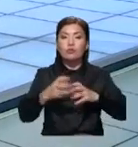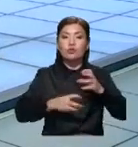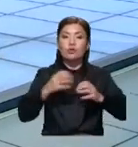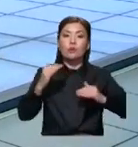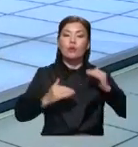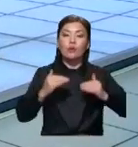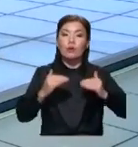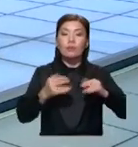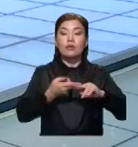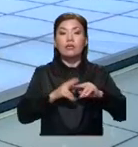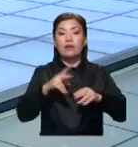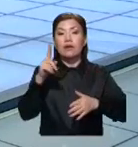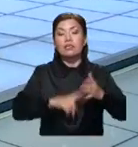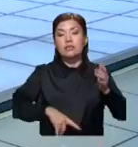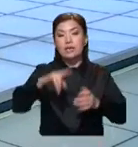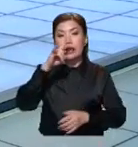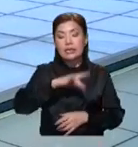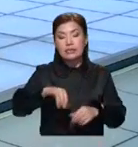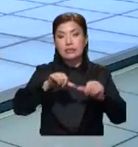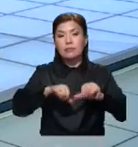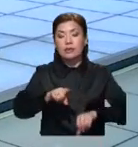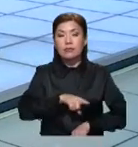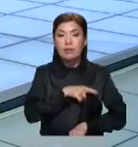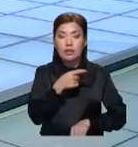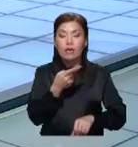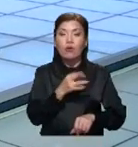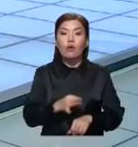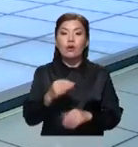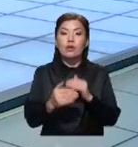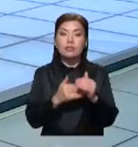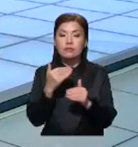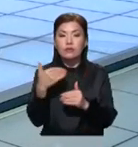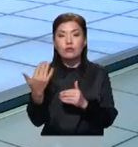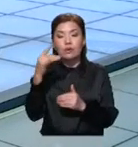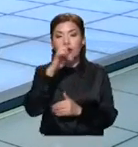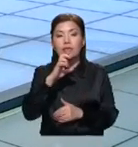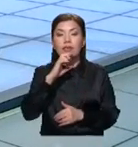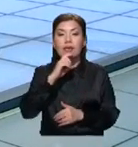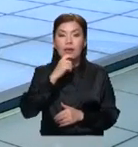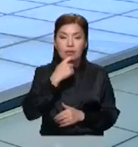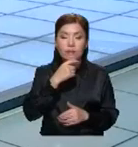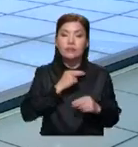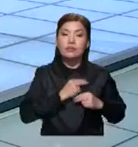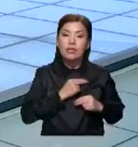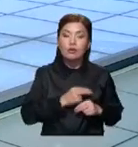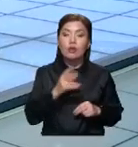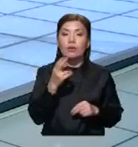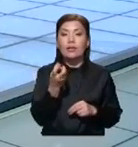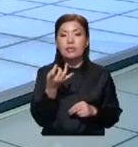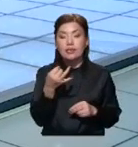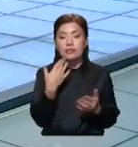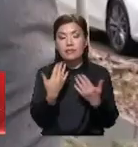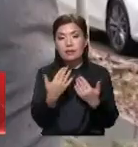уровне. В этом убеждены казахстанские эксперты. При этом речь не только о развитии двустороннего экономического сотрудничества, но и о политическом